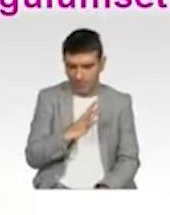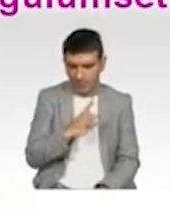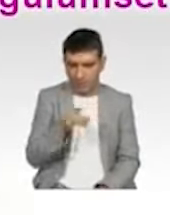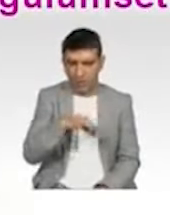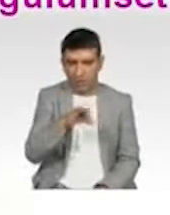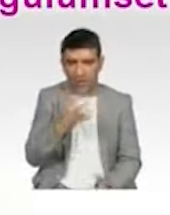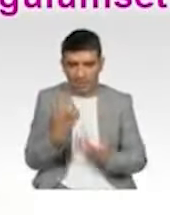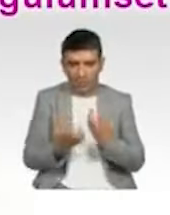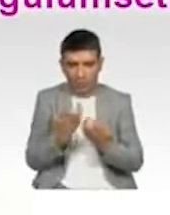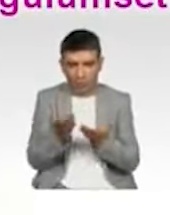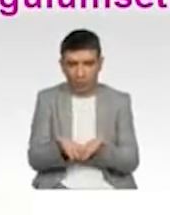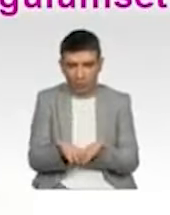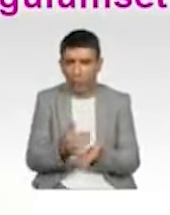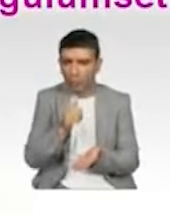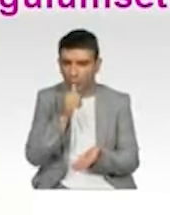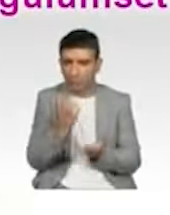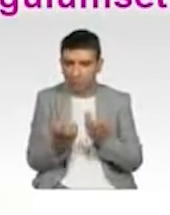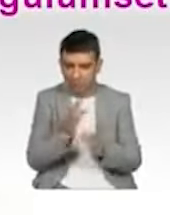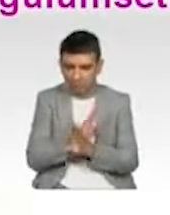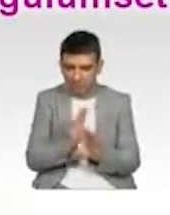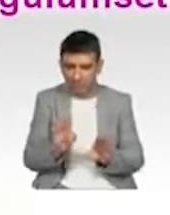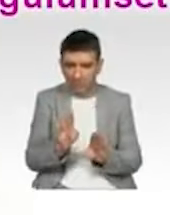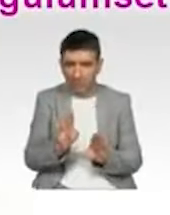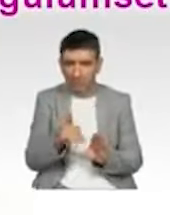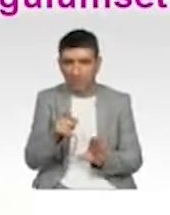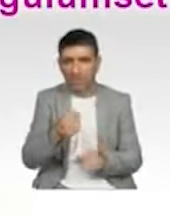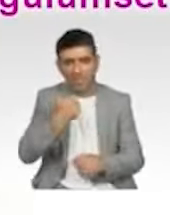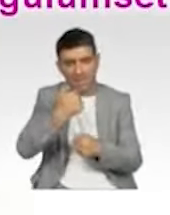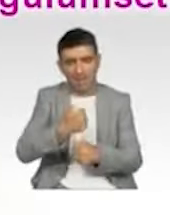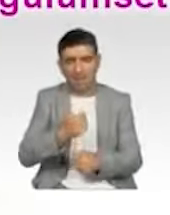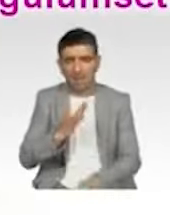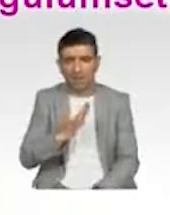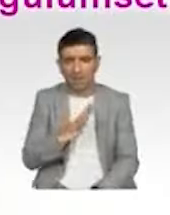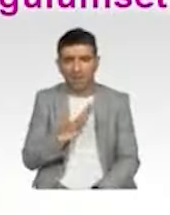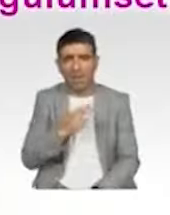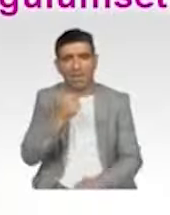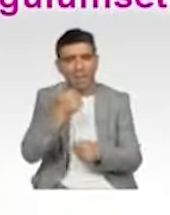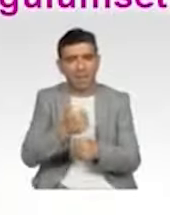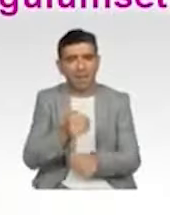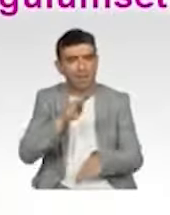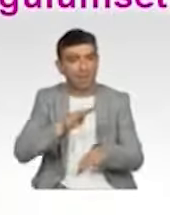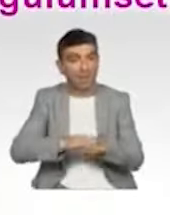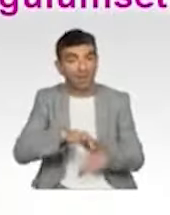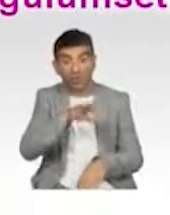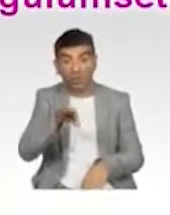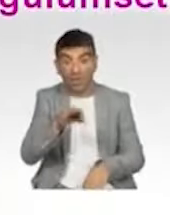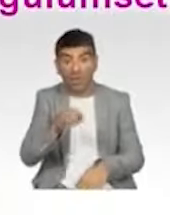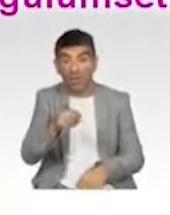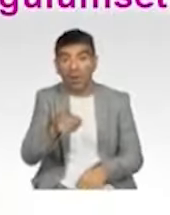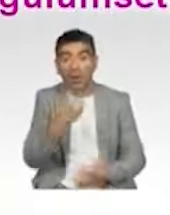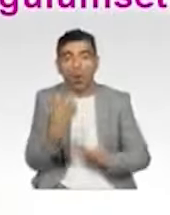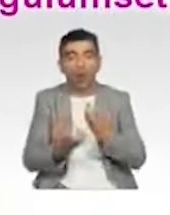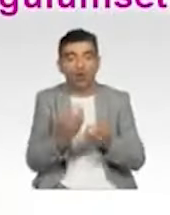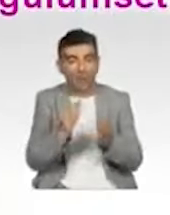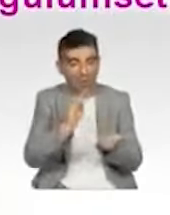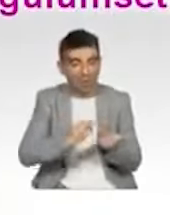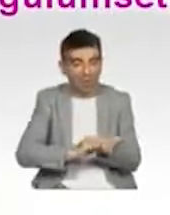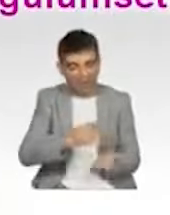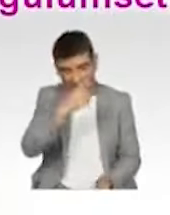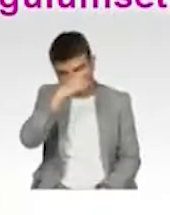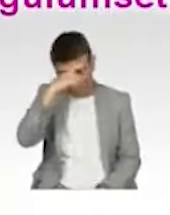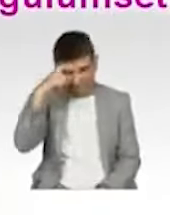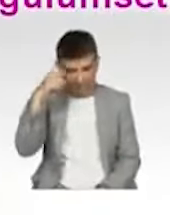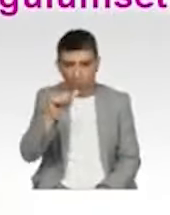Çay kaynıyor burada. Tamam. Suyunu kaynattık. Tamam. Üstünde de demlik var. Tamam. Demliğin üzerine çayı koyup, ocağa koyup, üzerine de